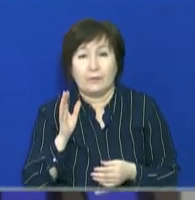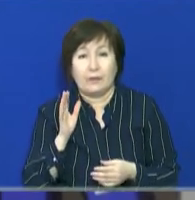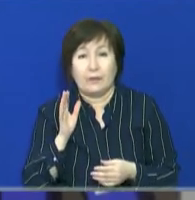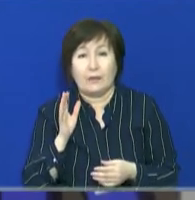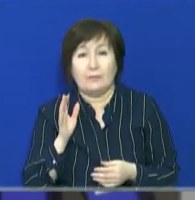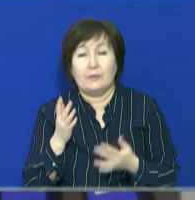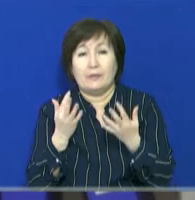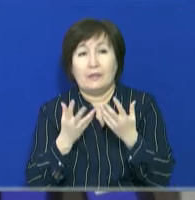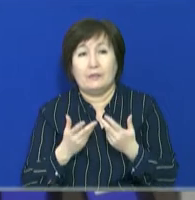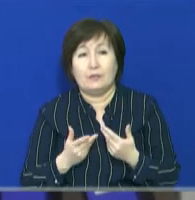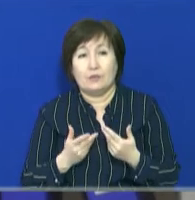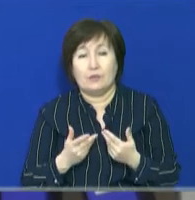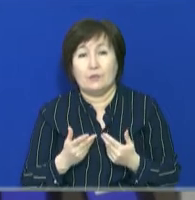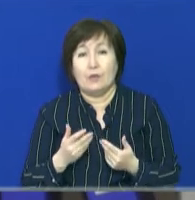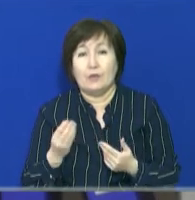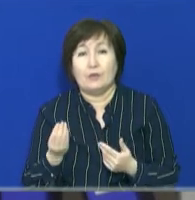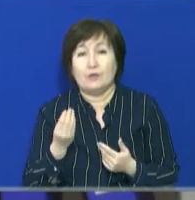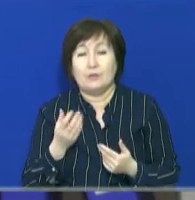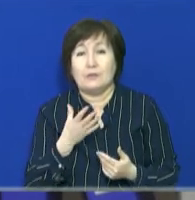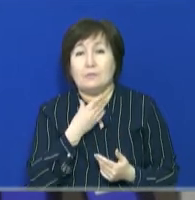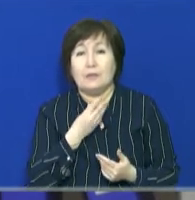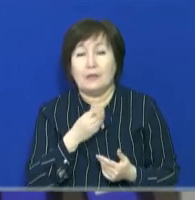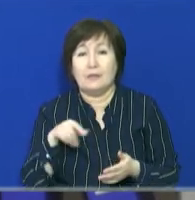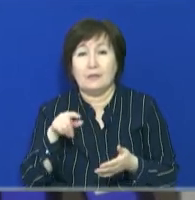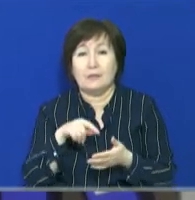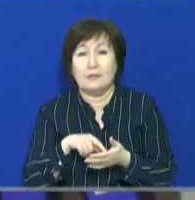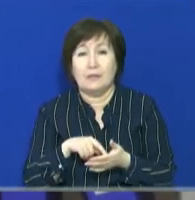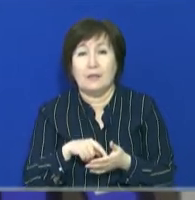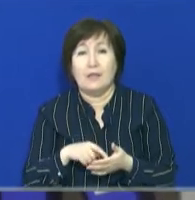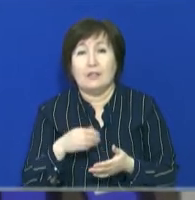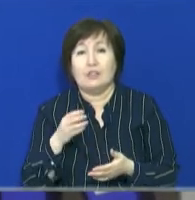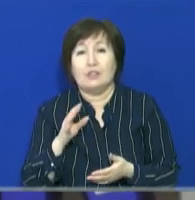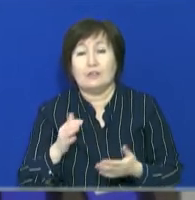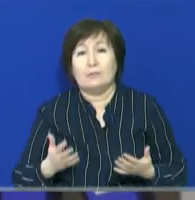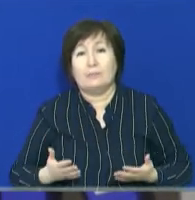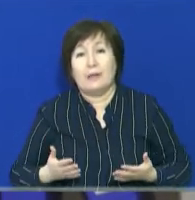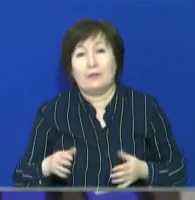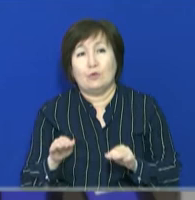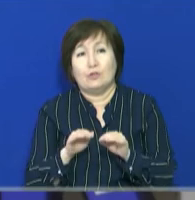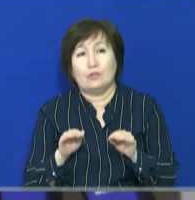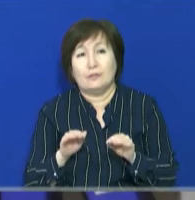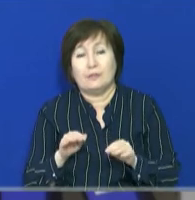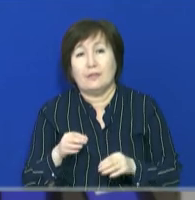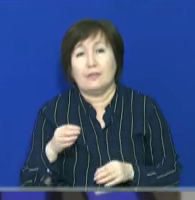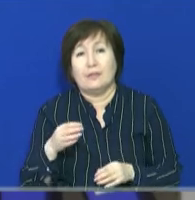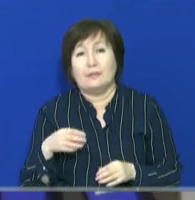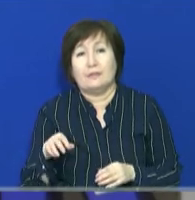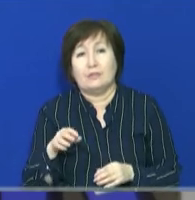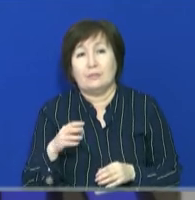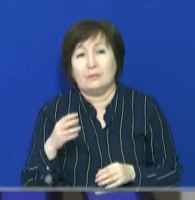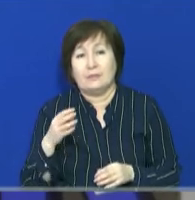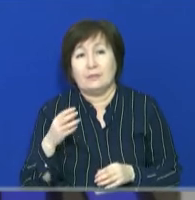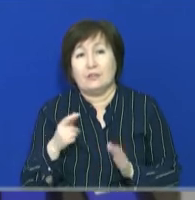есеп беру мерзіміне уже Семей қаласына өңіраралық қоныс аудару бағыты бойынша барлығы 39 отбасы 74